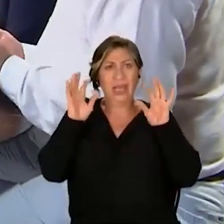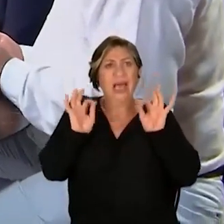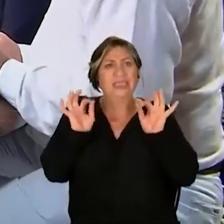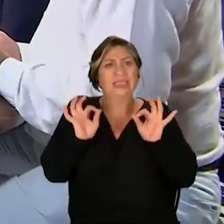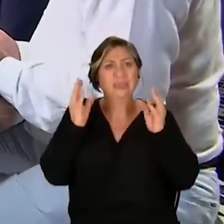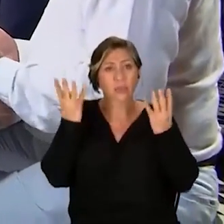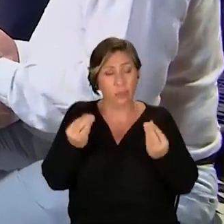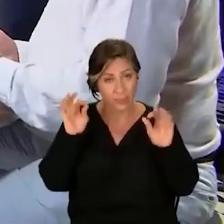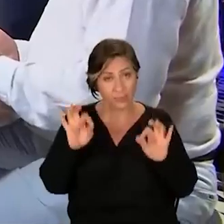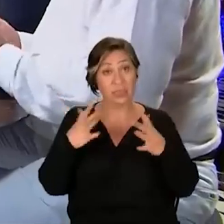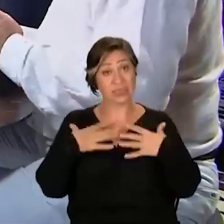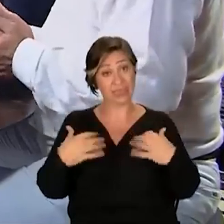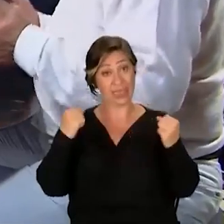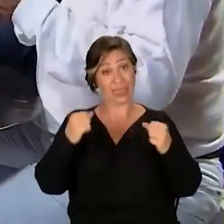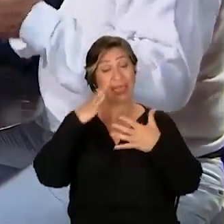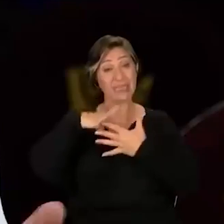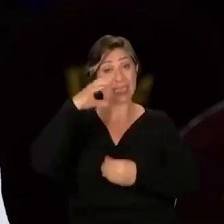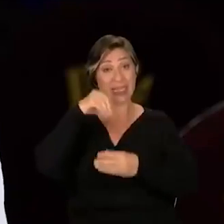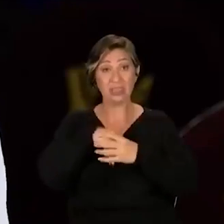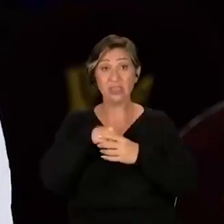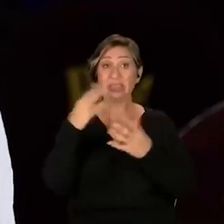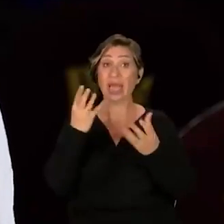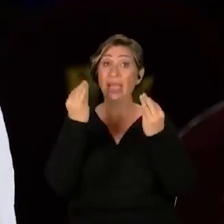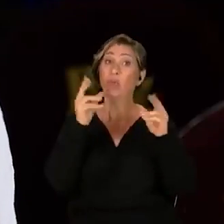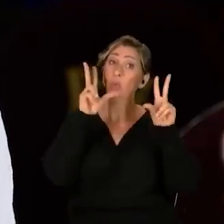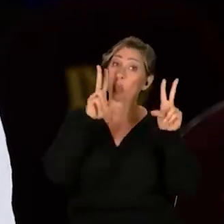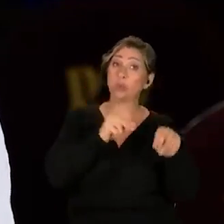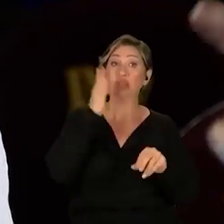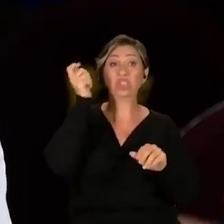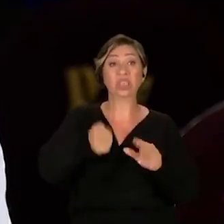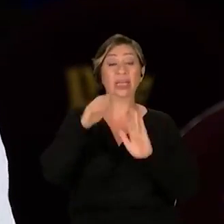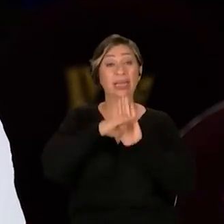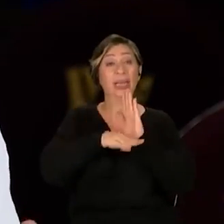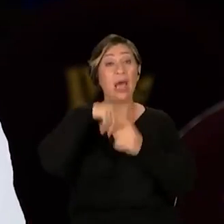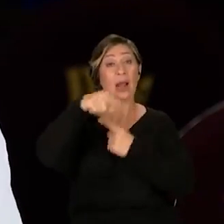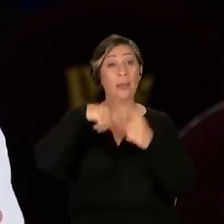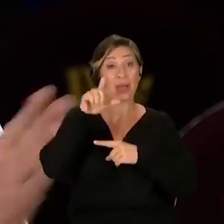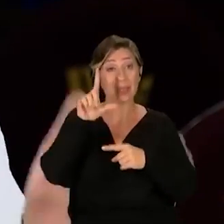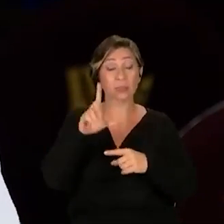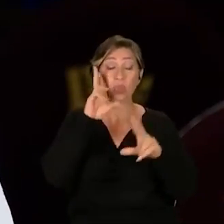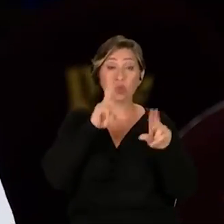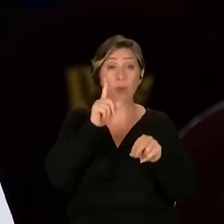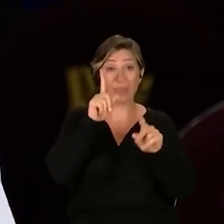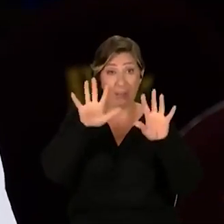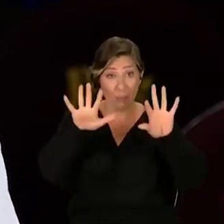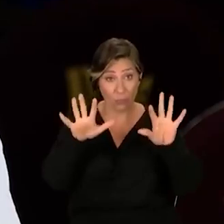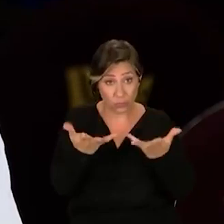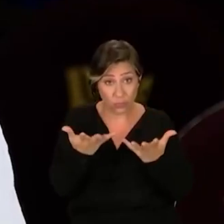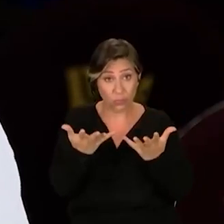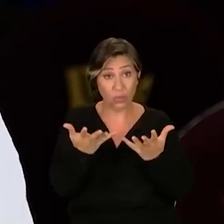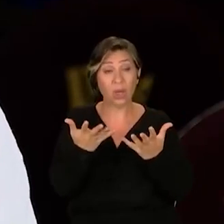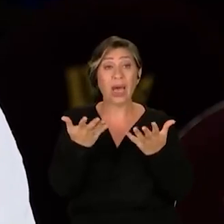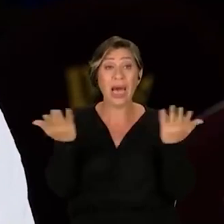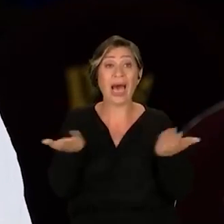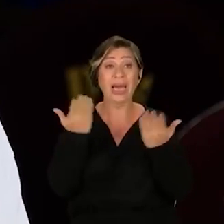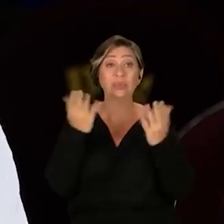Tabii ki çok doğru, sağlıklı insanlar için daha iyi uykunun şartlarını aramak lazım. Ama uyku bir kez bozuldu mu da